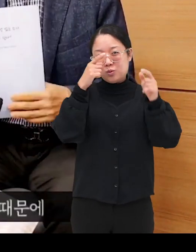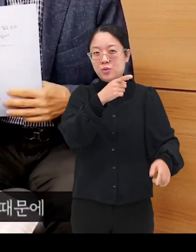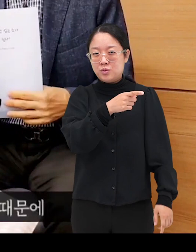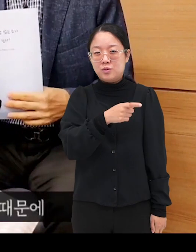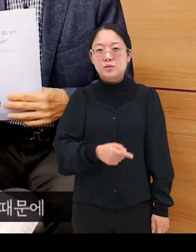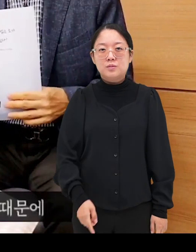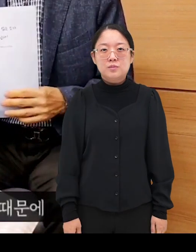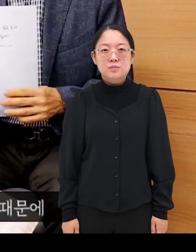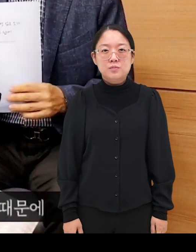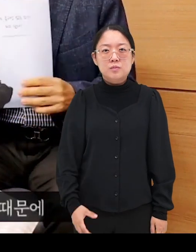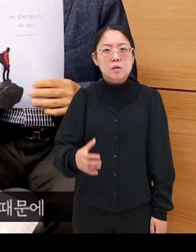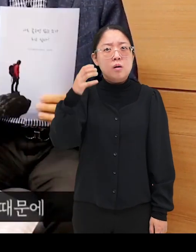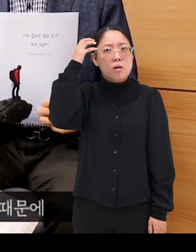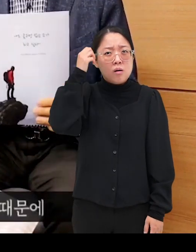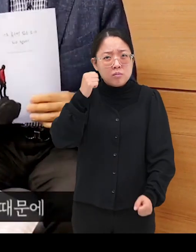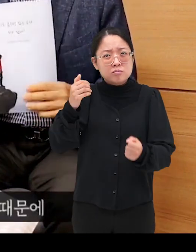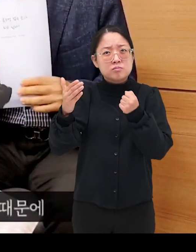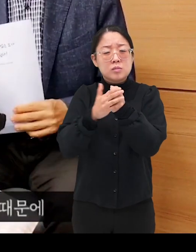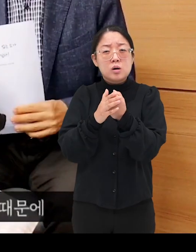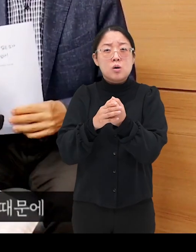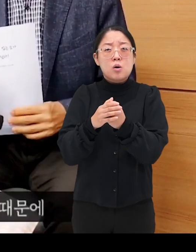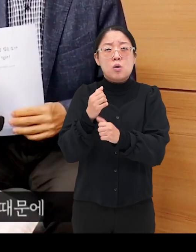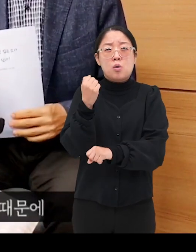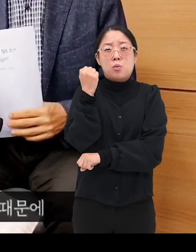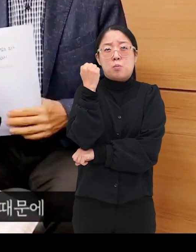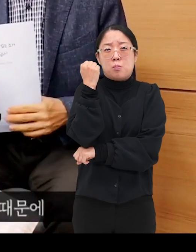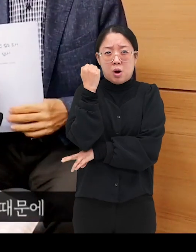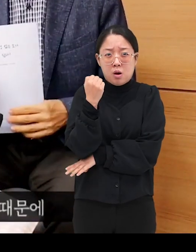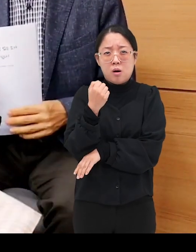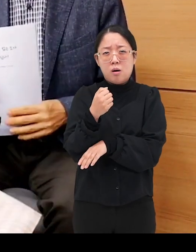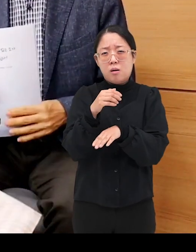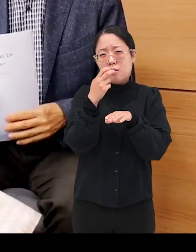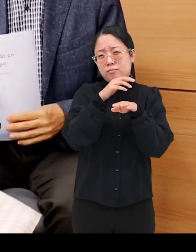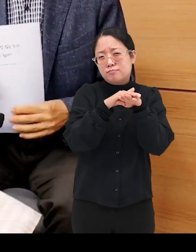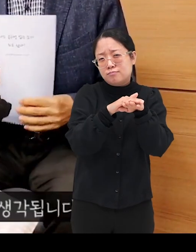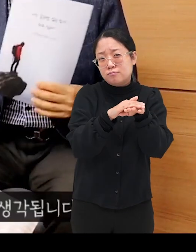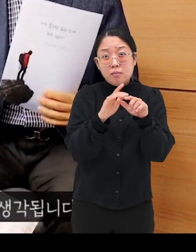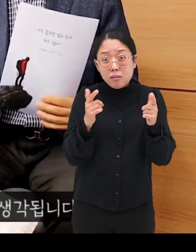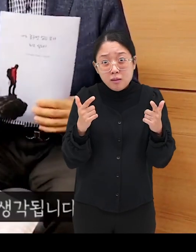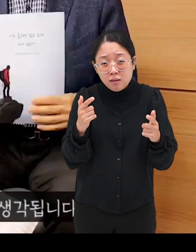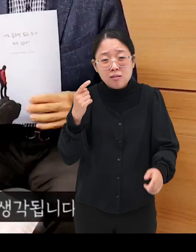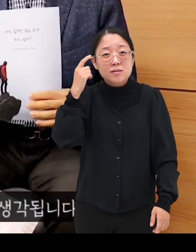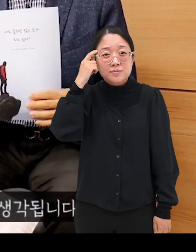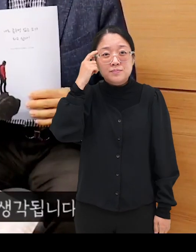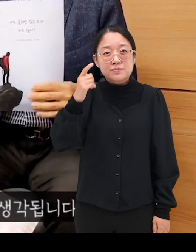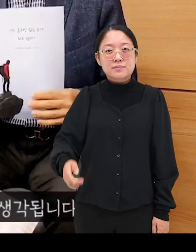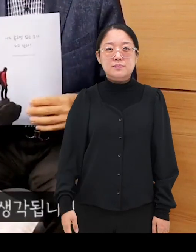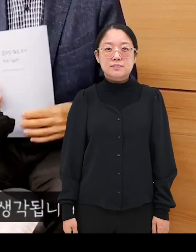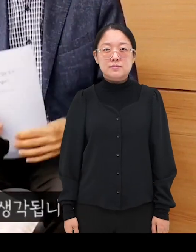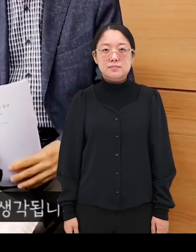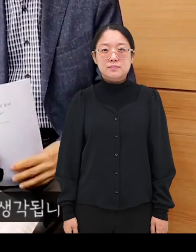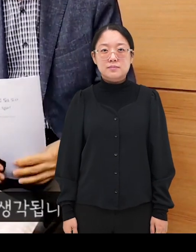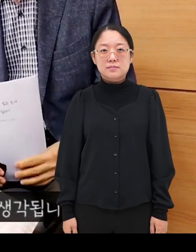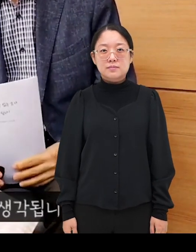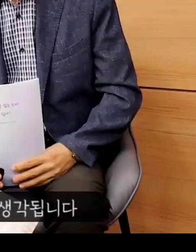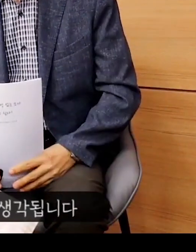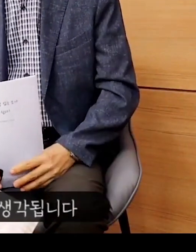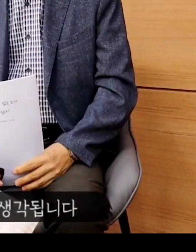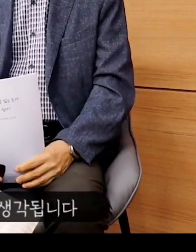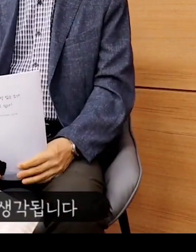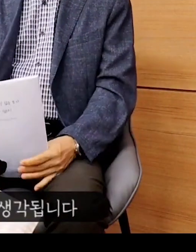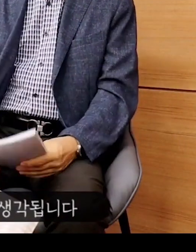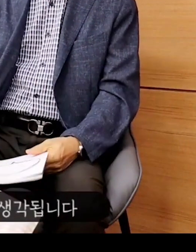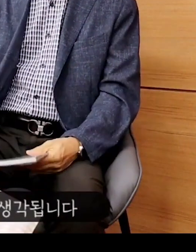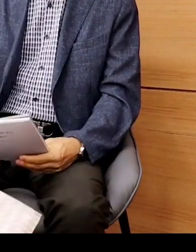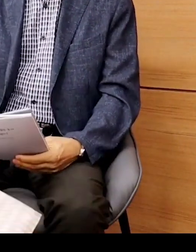행복했던 송아지하고 동군이하고 그 기억이기 때문에 그 어느 정도 원형 그대로 보존되지 않았나